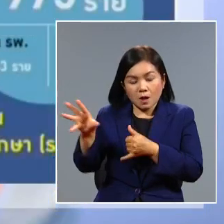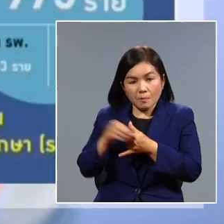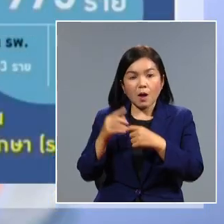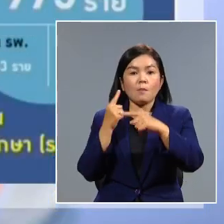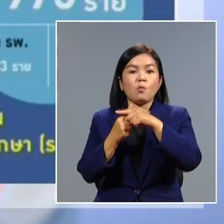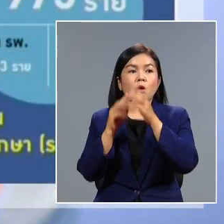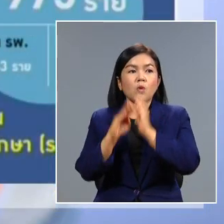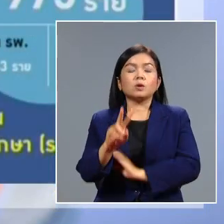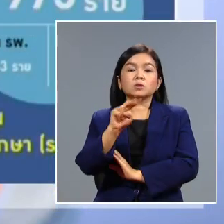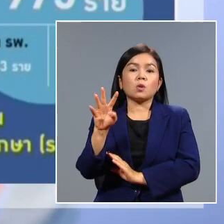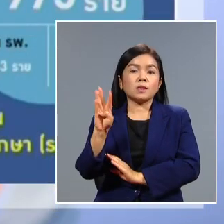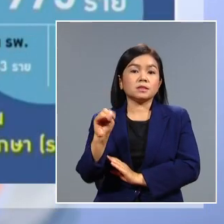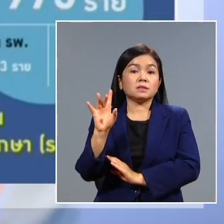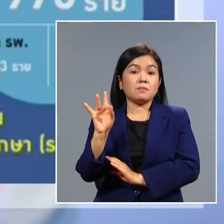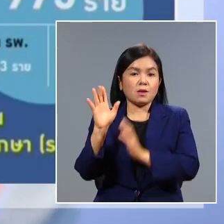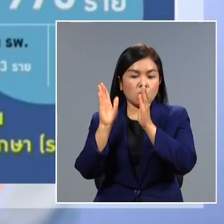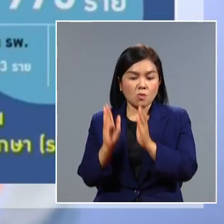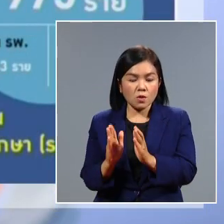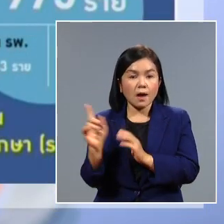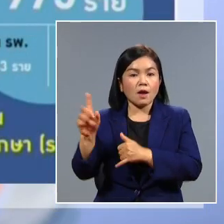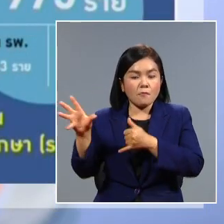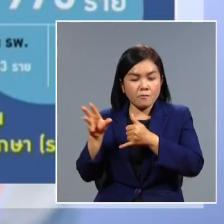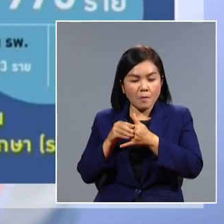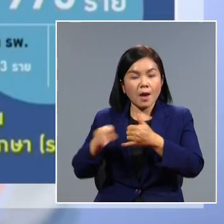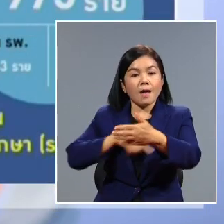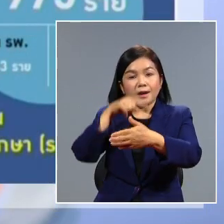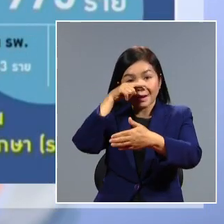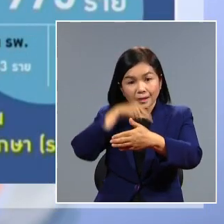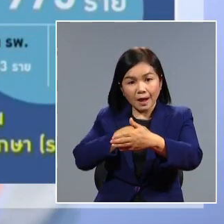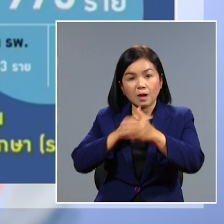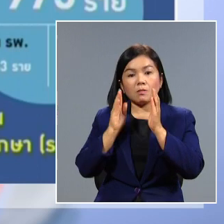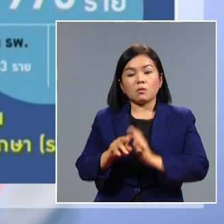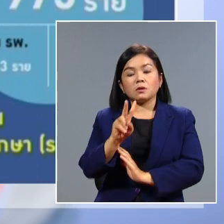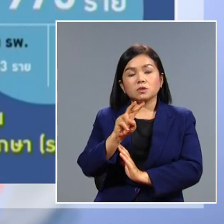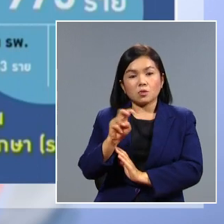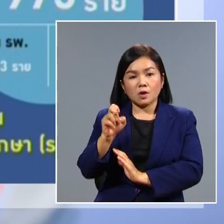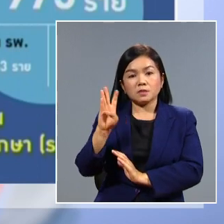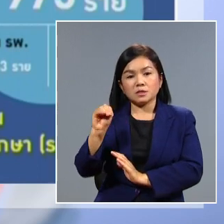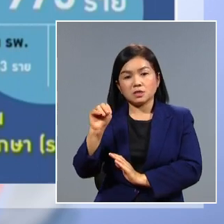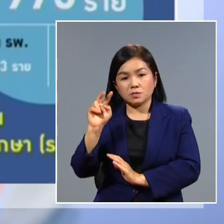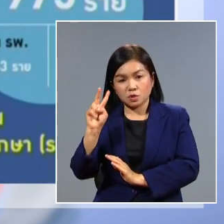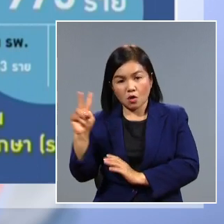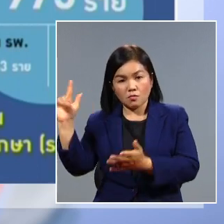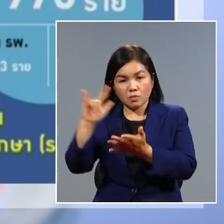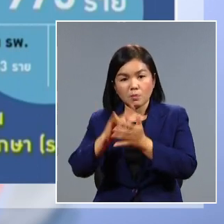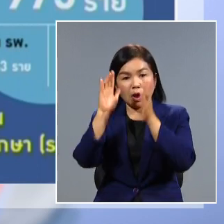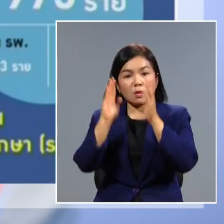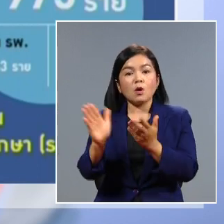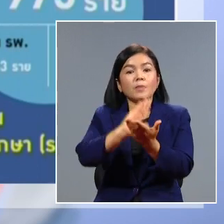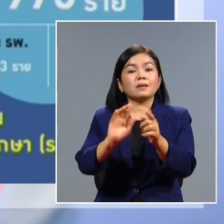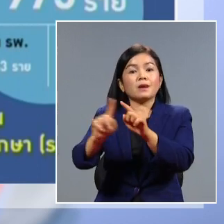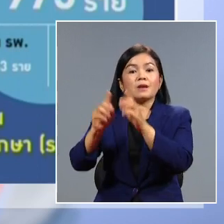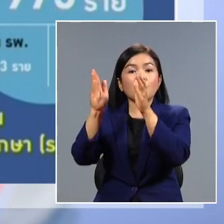ไป248ค่ะเป็นการติดเชื้อในประเทศ242รายติดเชื้อจากต่างประเทศ6ราย